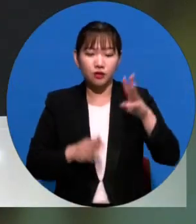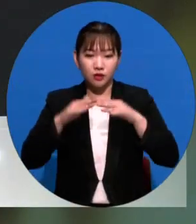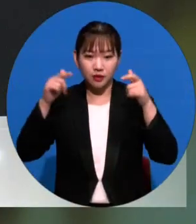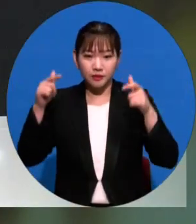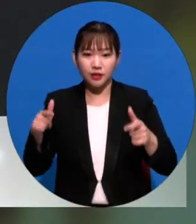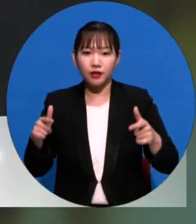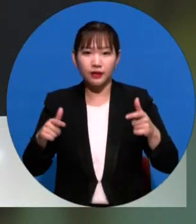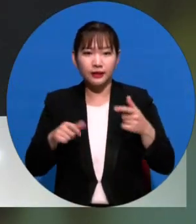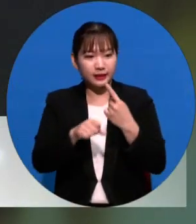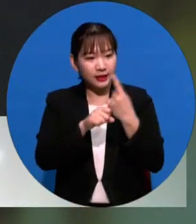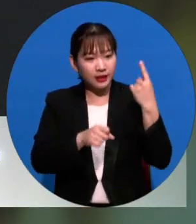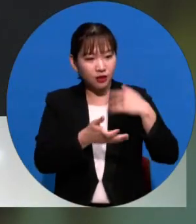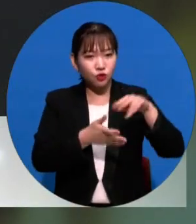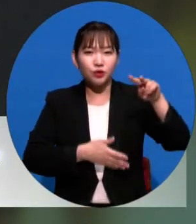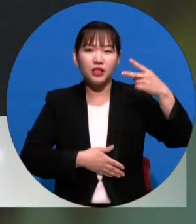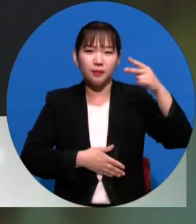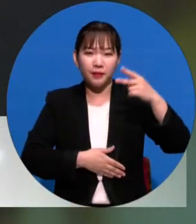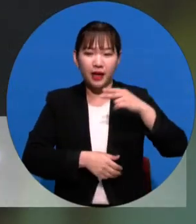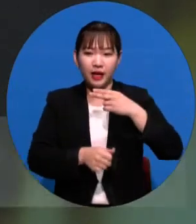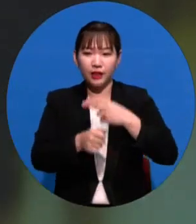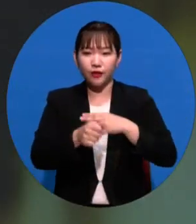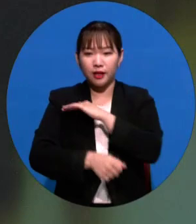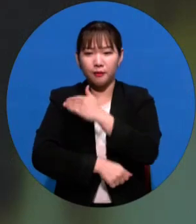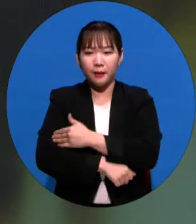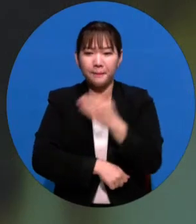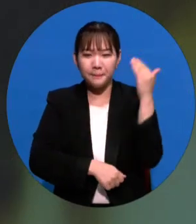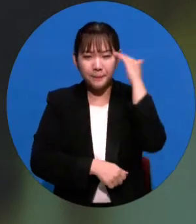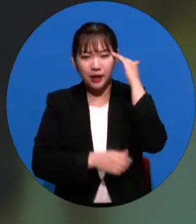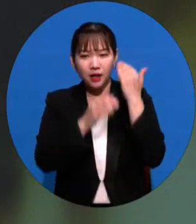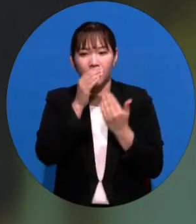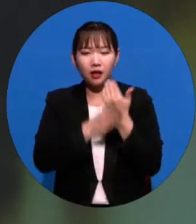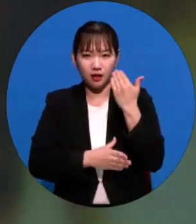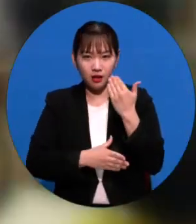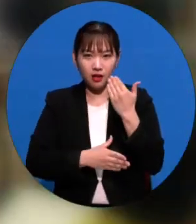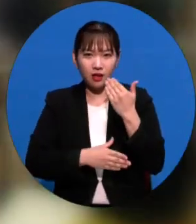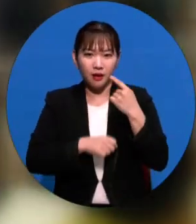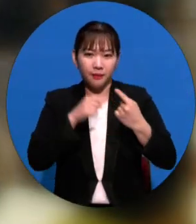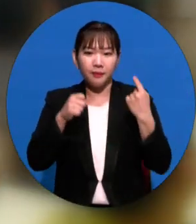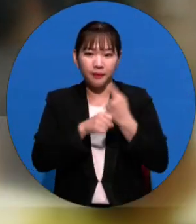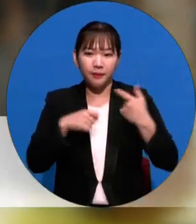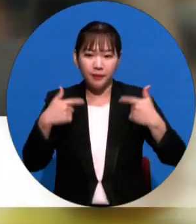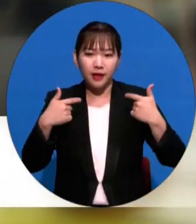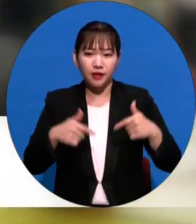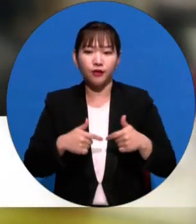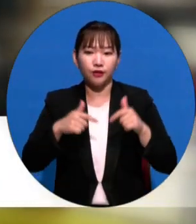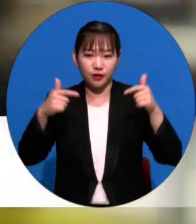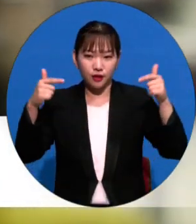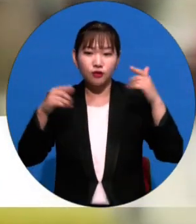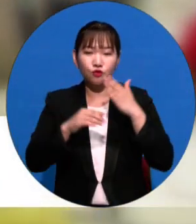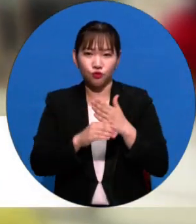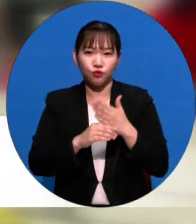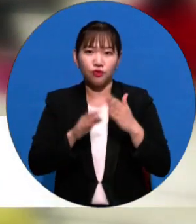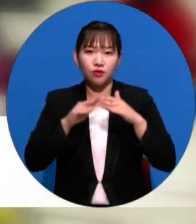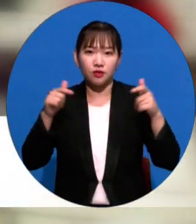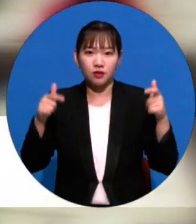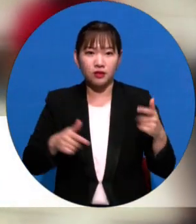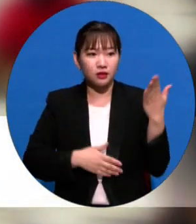광주 전남 지역에서 지난해 200건의 교권 침해 사례가 발생하는 등 매년 증가하고 있습니다 조남에서는